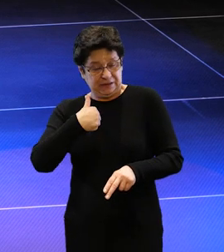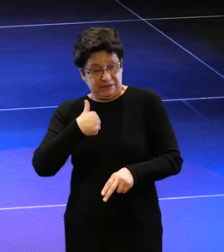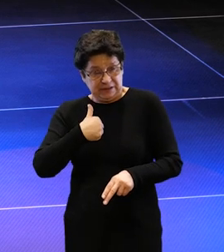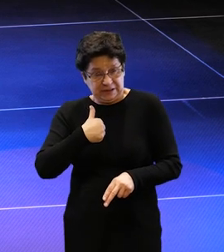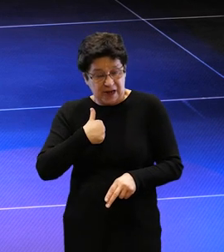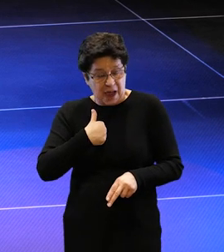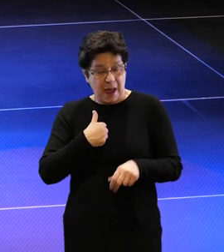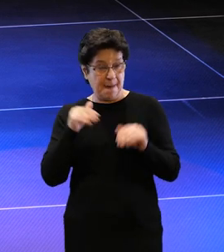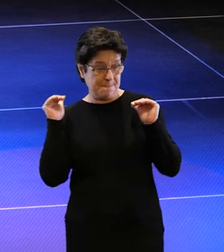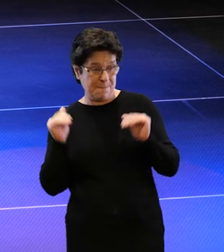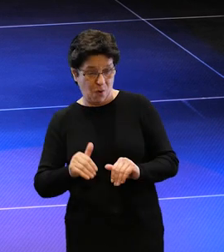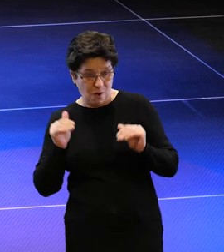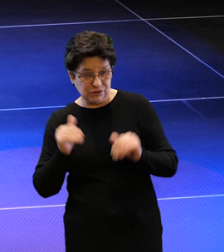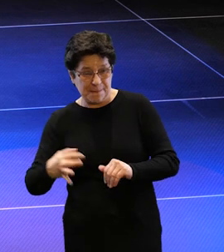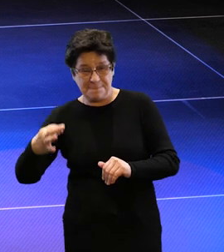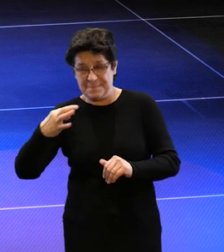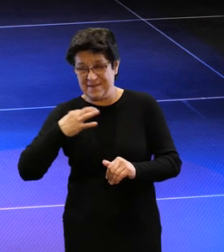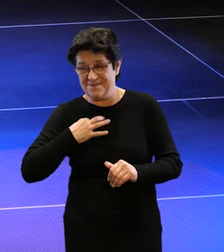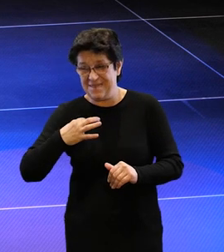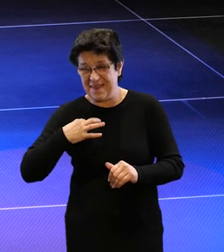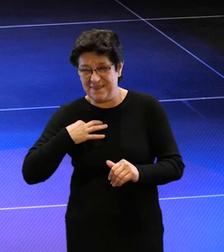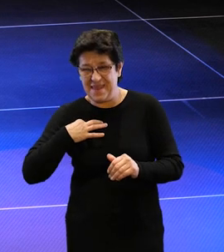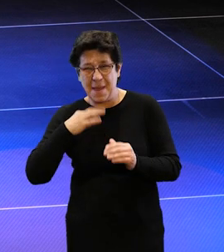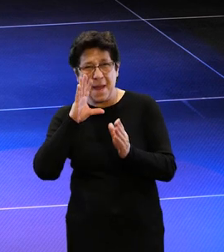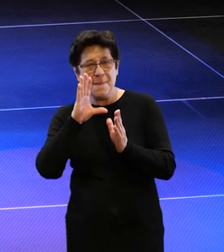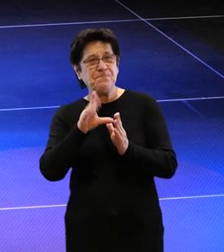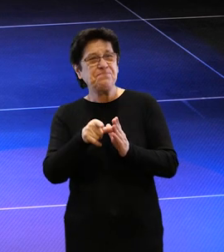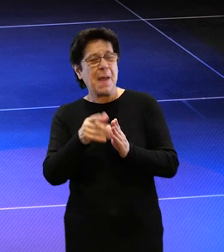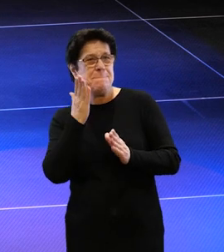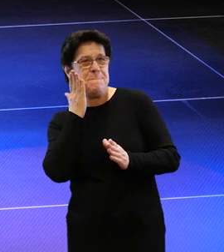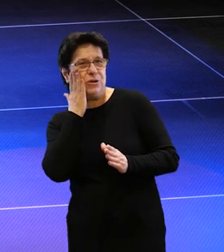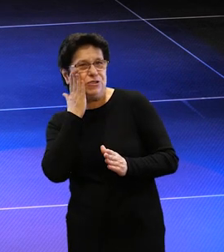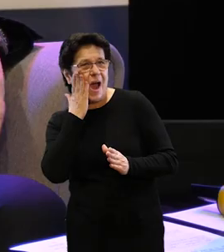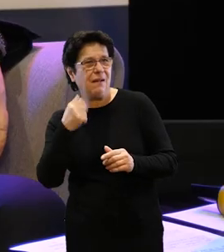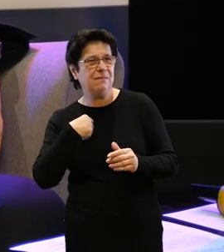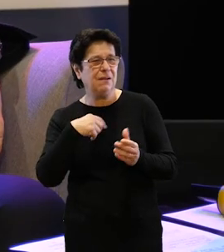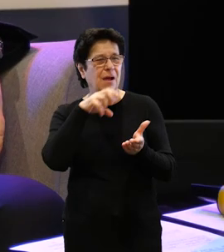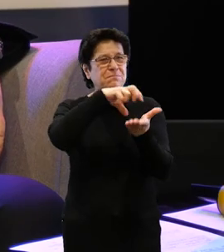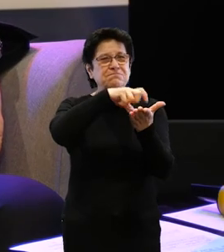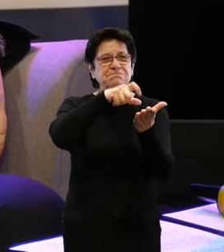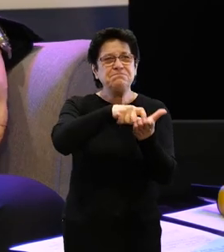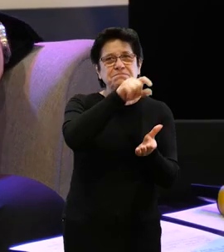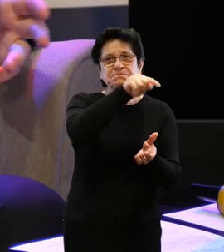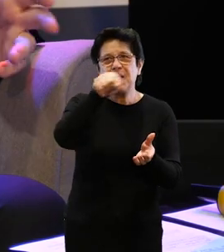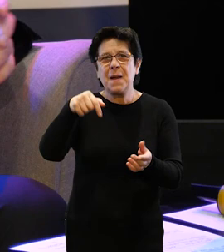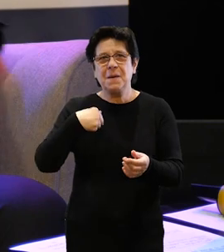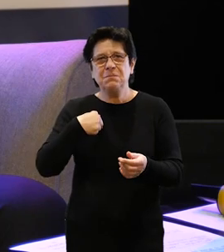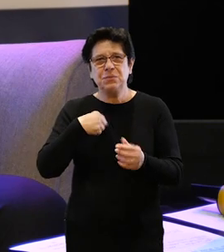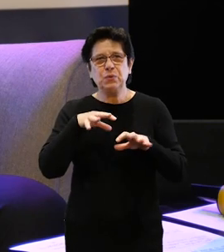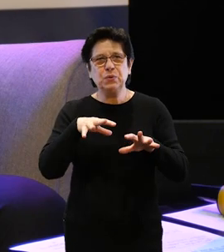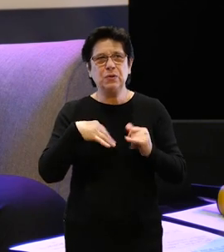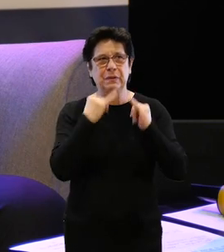jakbym może do prywatnych mieszkań wszedł naszych Leszczyńskich lekarzy to Zobaczyłbym znajome rzeczy